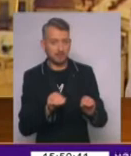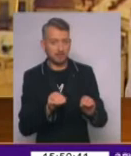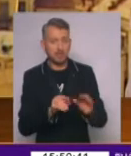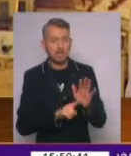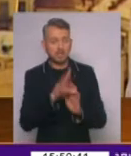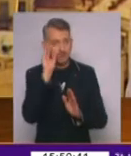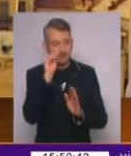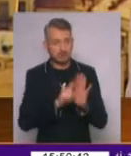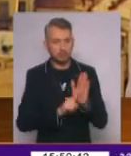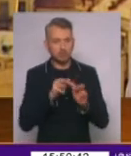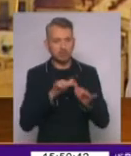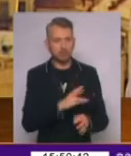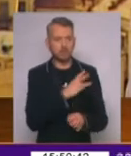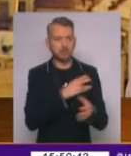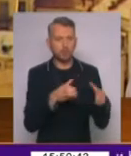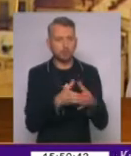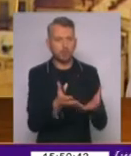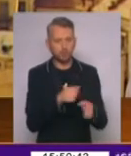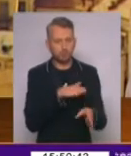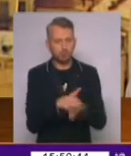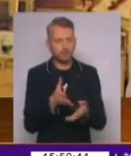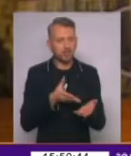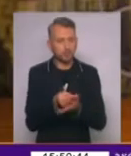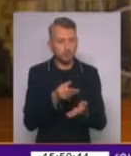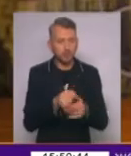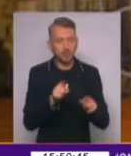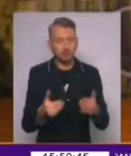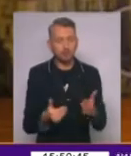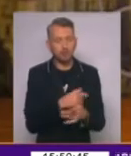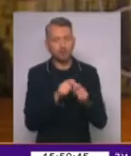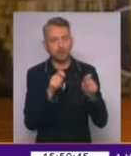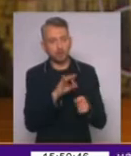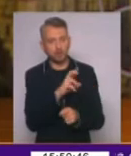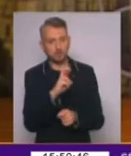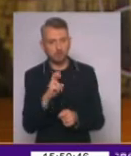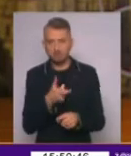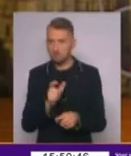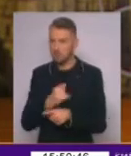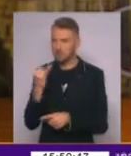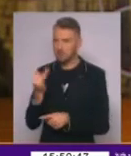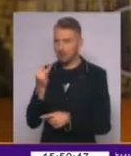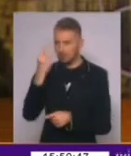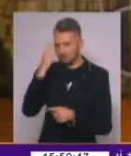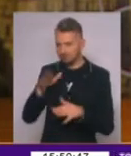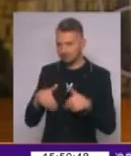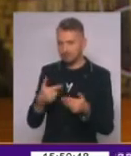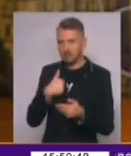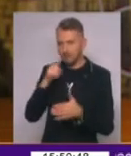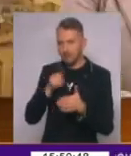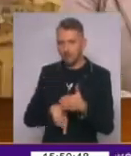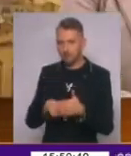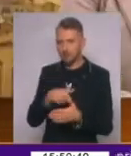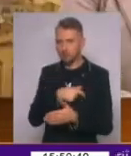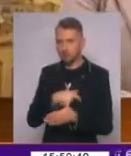чинності ініціативні групи отримують повне фінансування, а також новостворення ОСББ. Таку дуже підтримку. Цікава ініціатива. Переконана, що не буде заперечень у